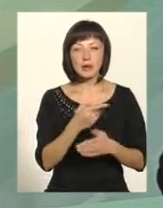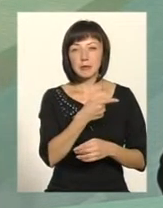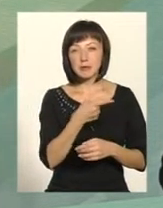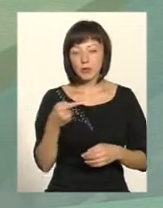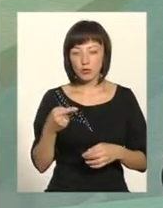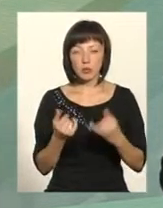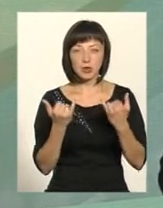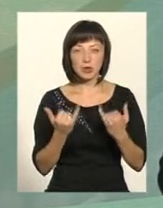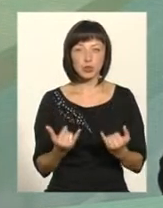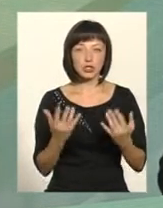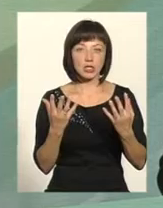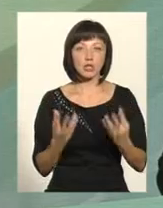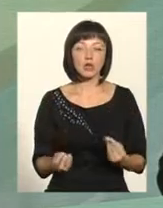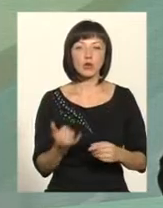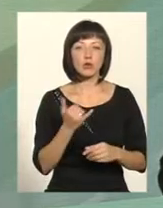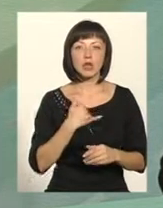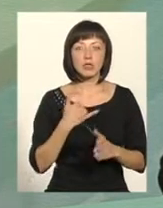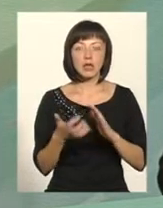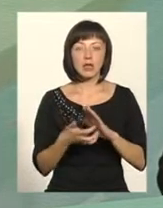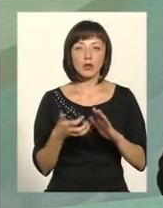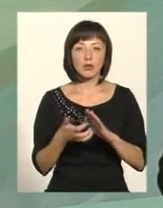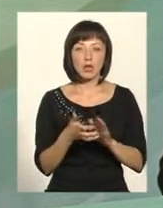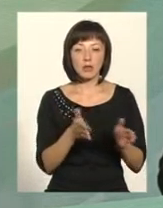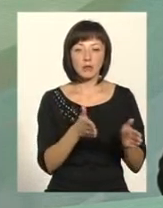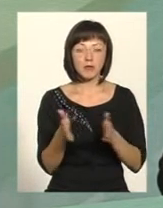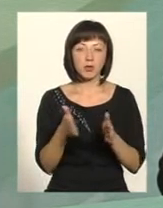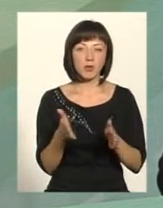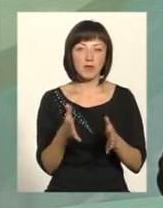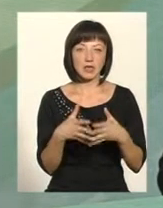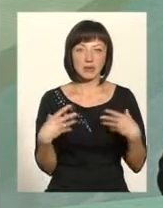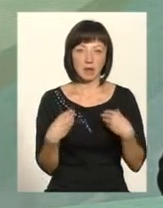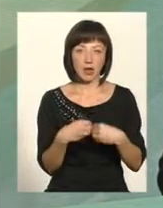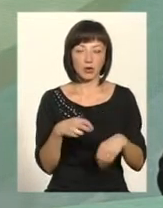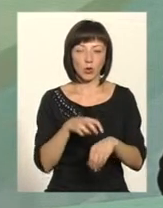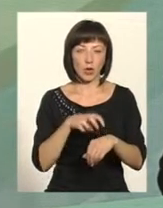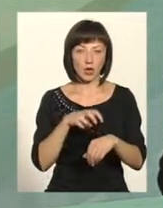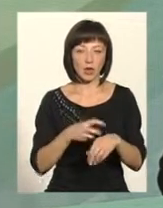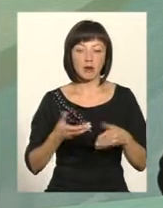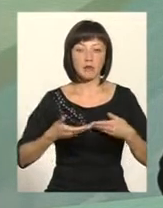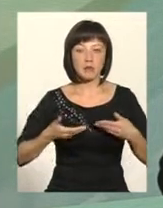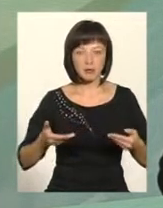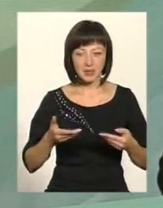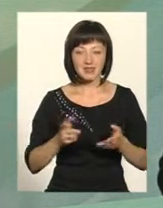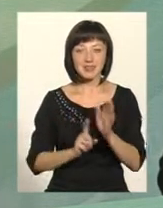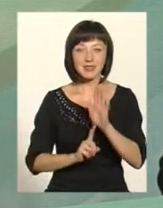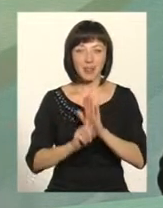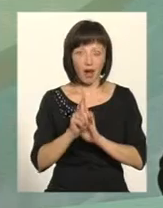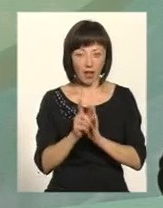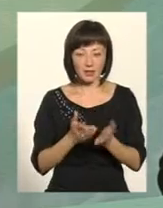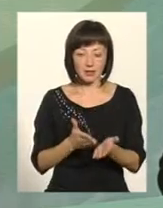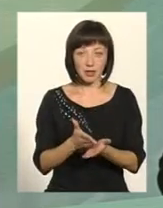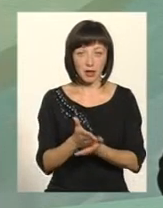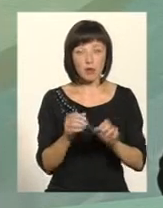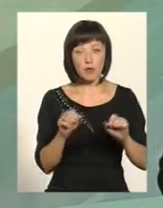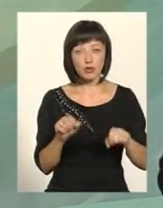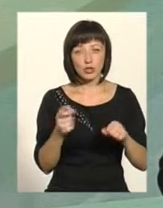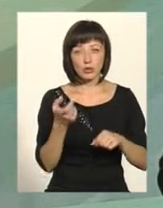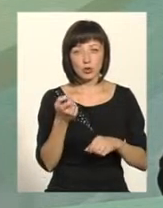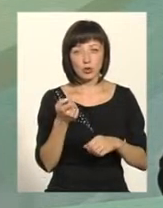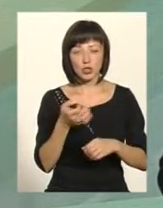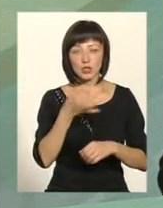на сьогоднішній день в нас недостатня підготовка сімейного лікаря. Ми стали на цей шлях, але, можливо, ми стали трошечки на